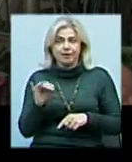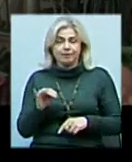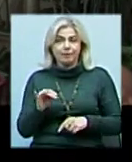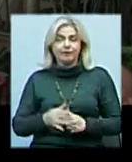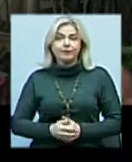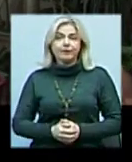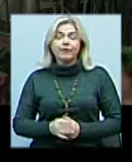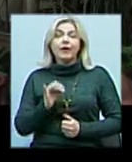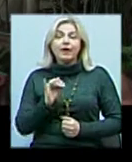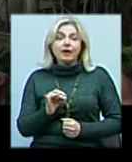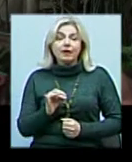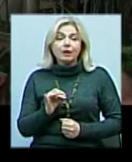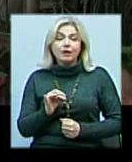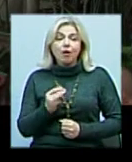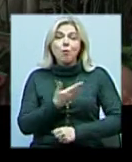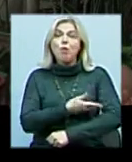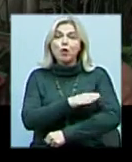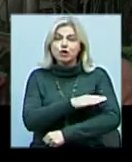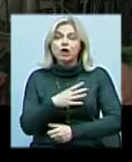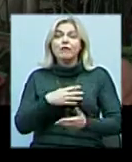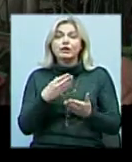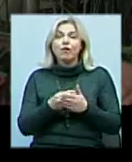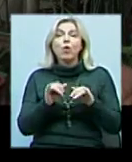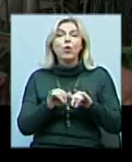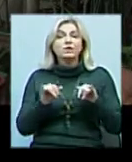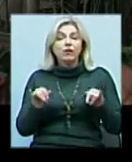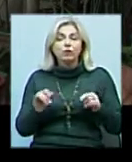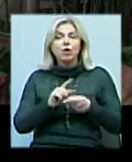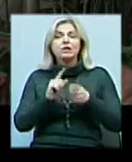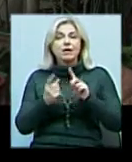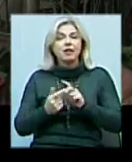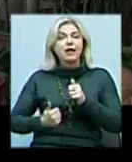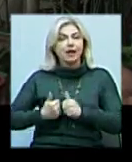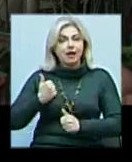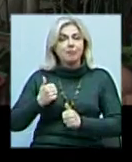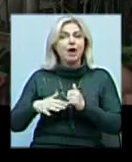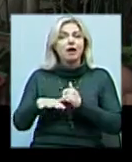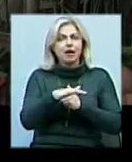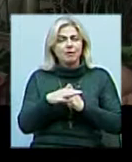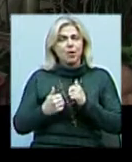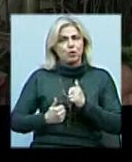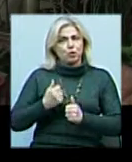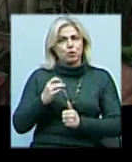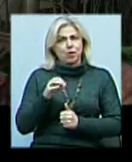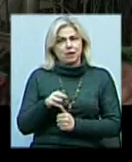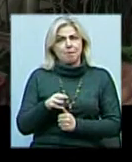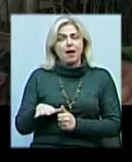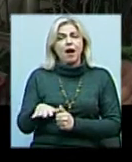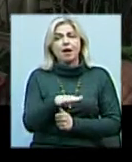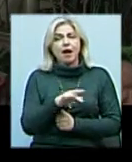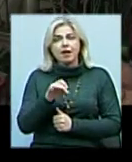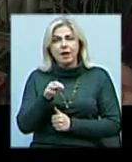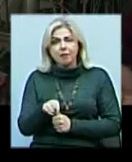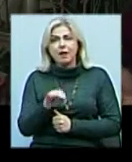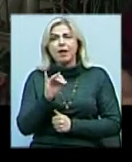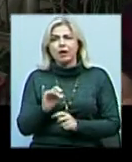І вона, Польща у своєму розвитку стала гідним краєм, достойним краєм і